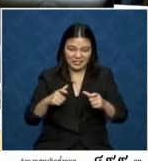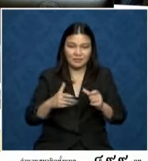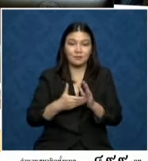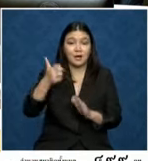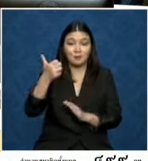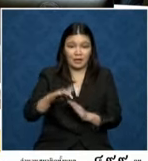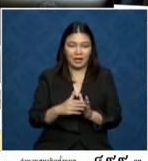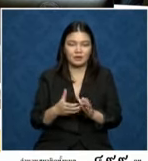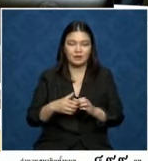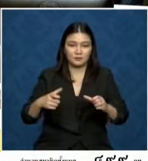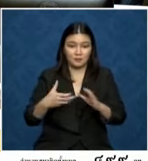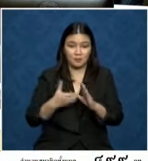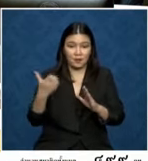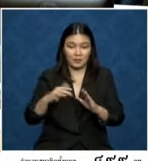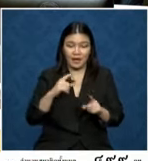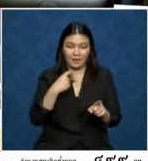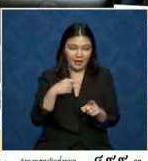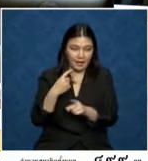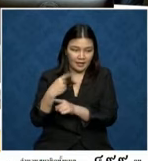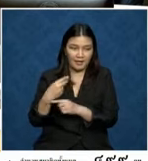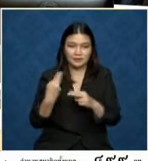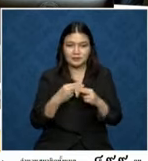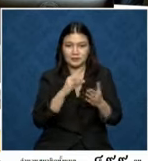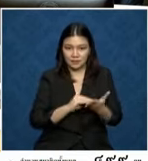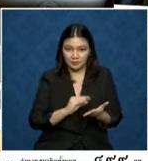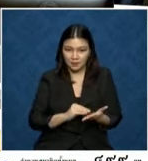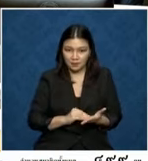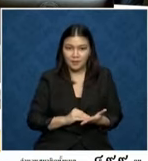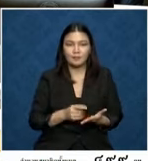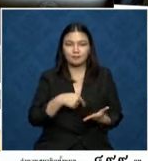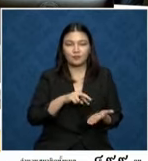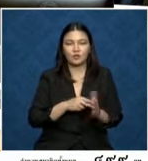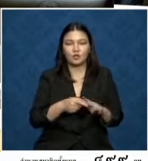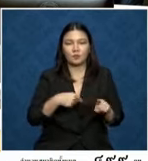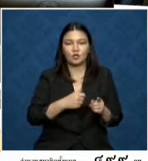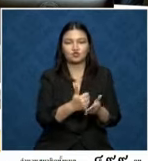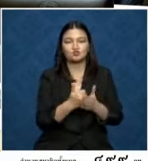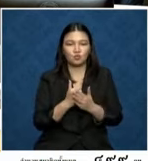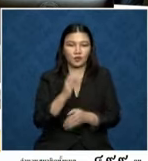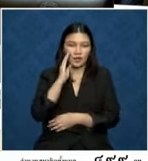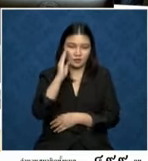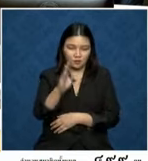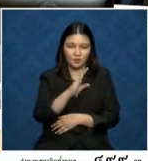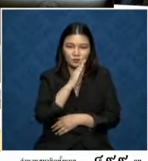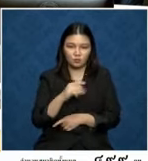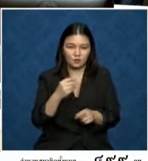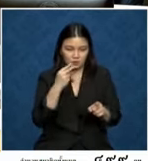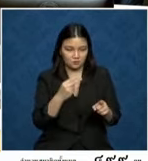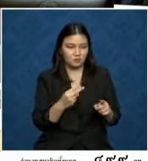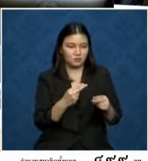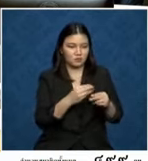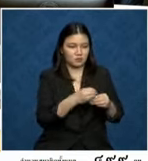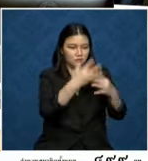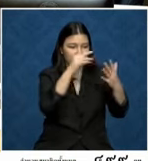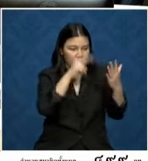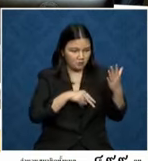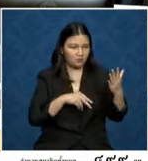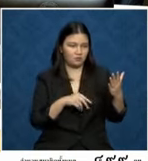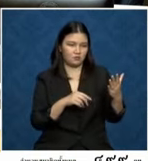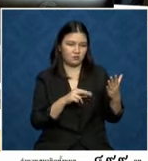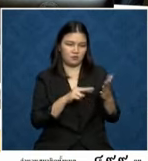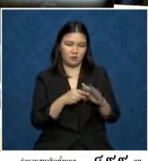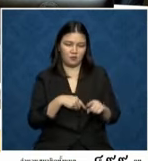ข้อมูลประวัติการชำระหนี้ของบุคคลเพื่อเป็นประโยชน์ในการช่วยตัดสินใจสำหรับผู้รับเช็คว่าควรที่จะรับเช็คจากบุคคลสั่งจ่ายเช็คค